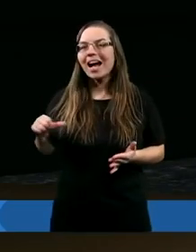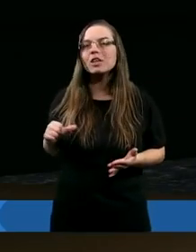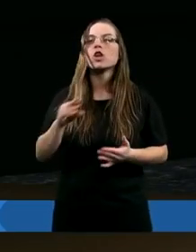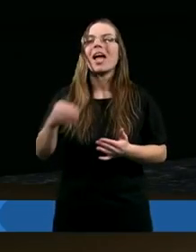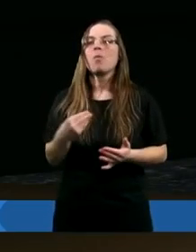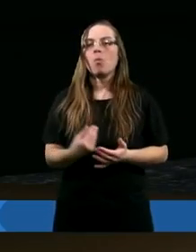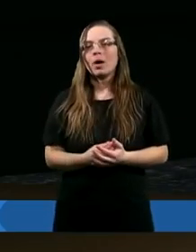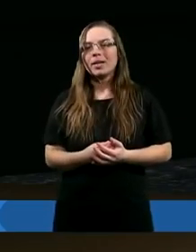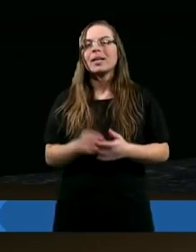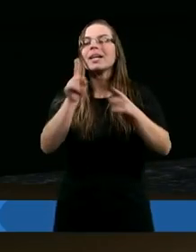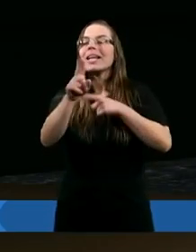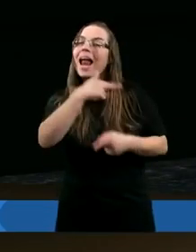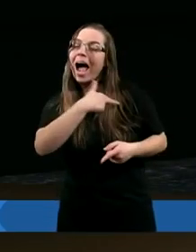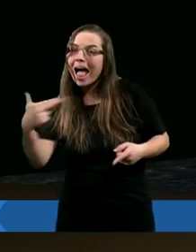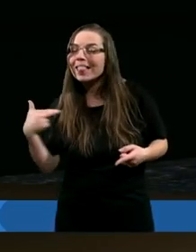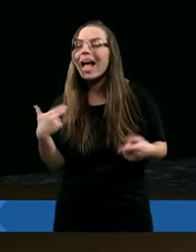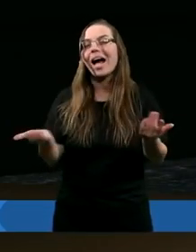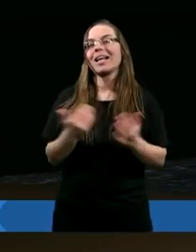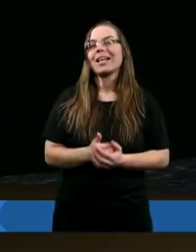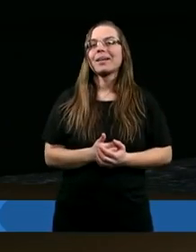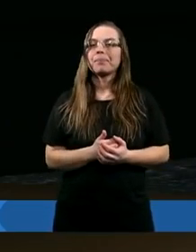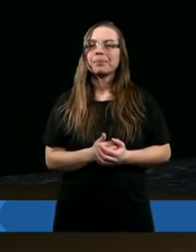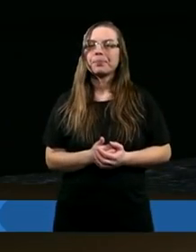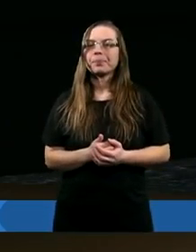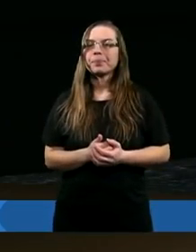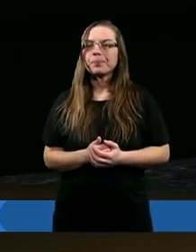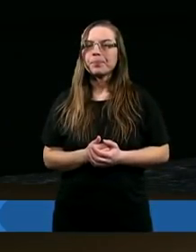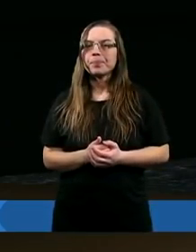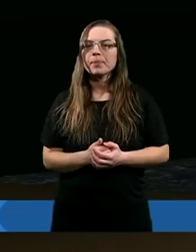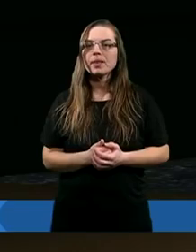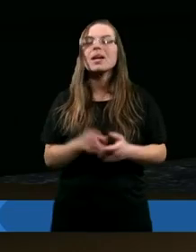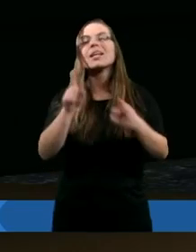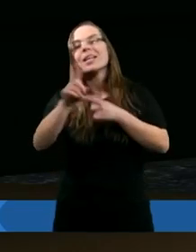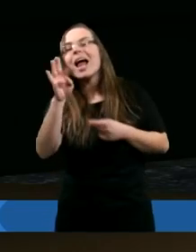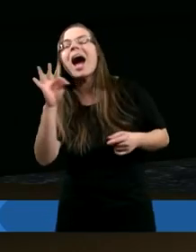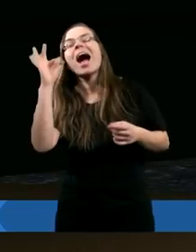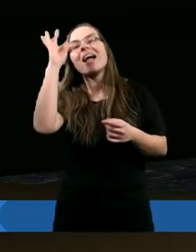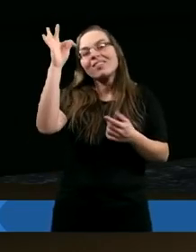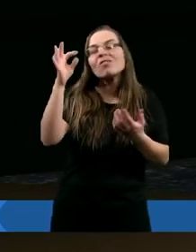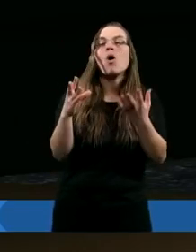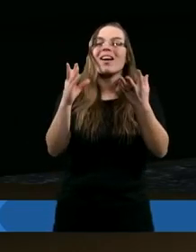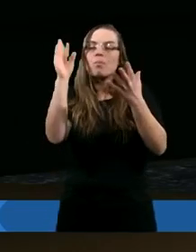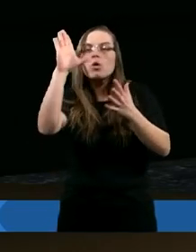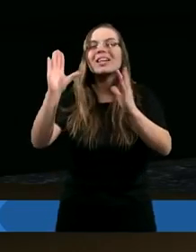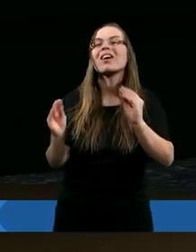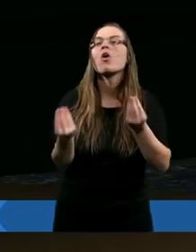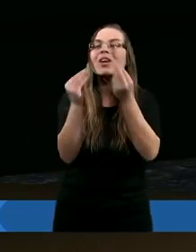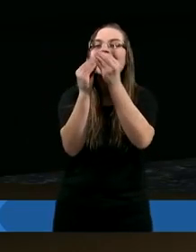dla nas, dla swojego stworzenia.